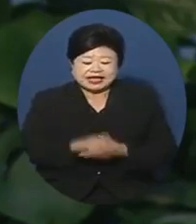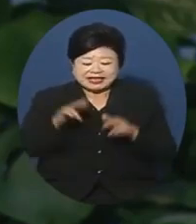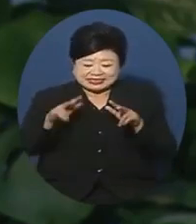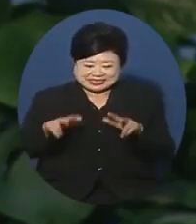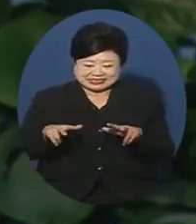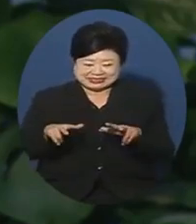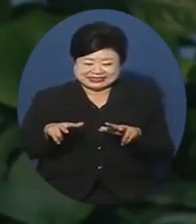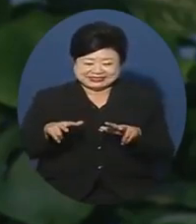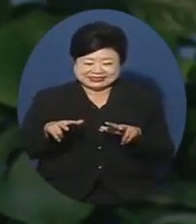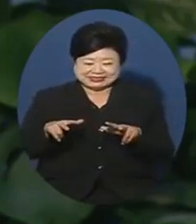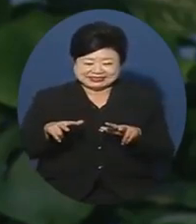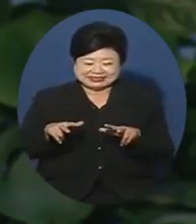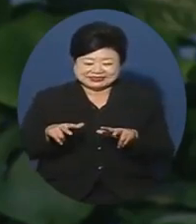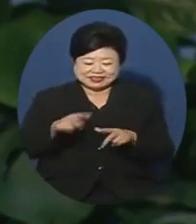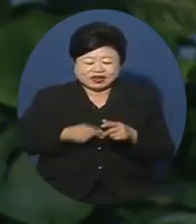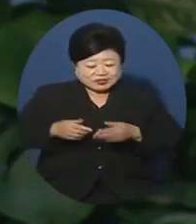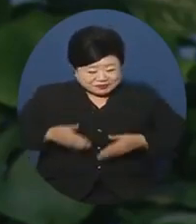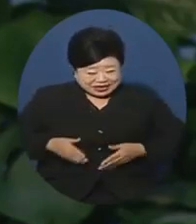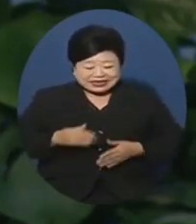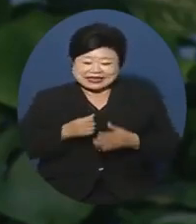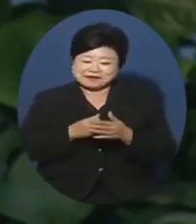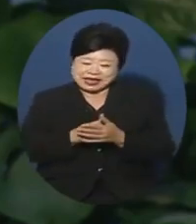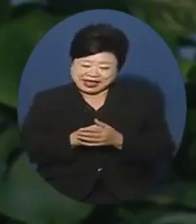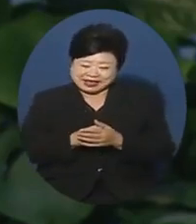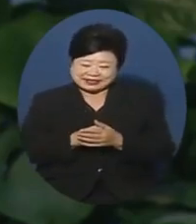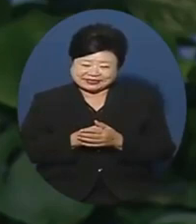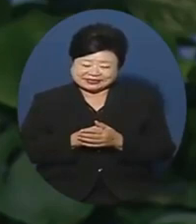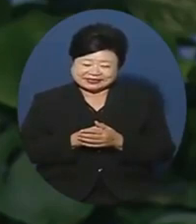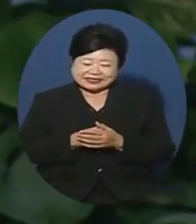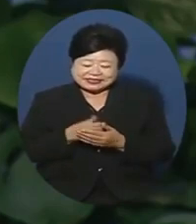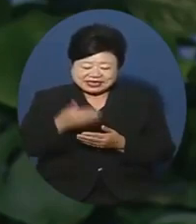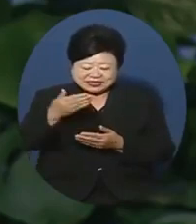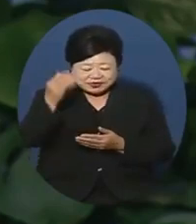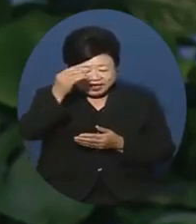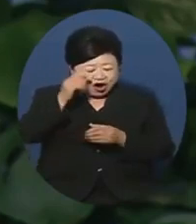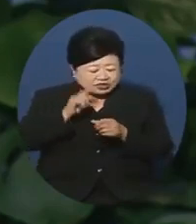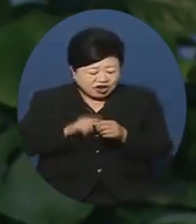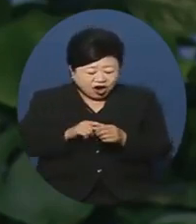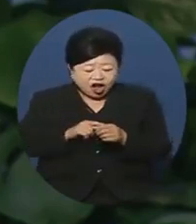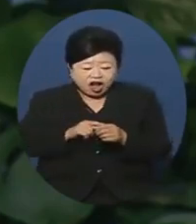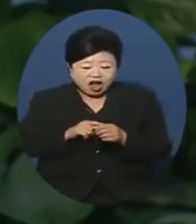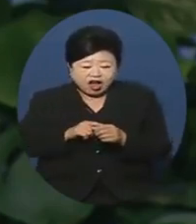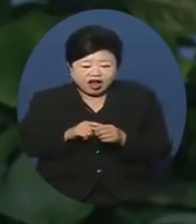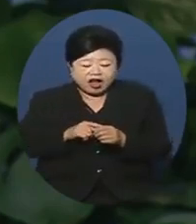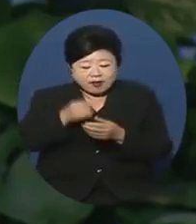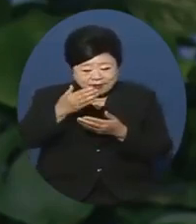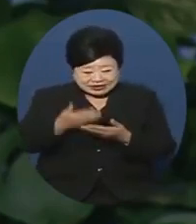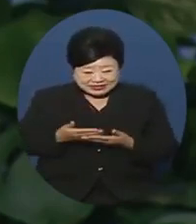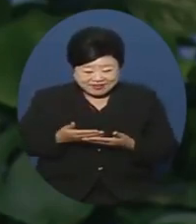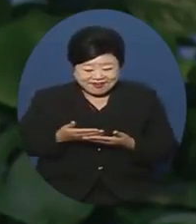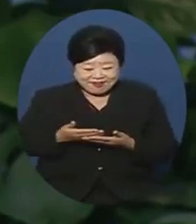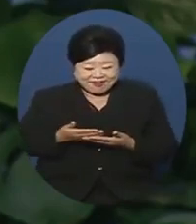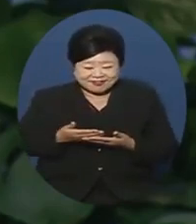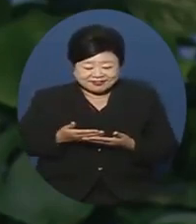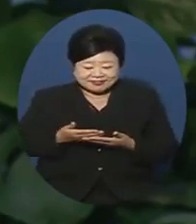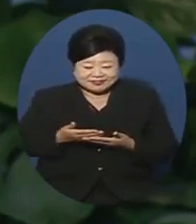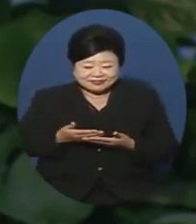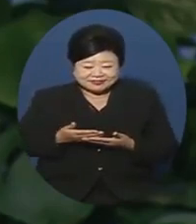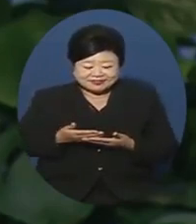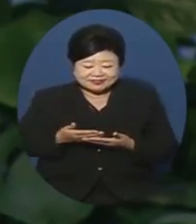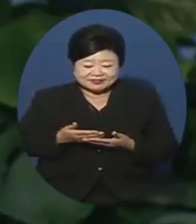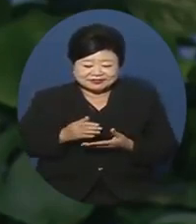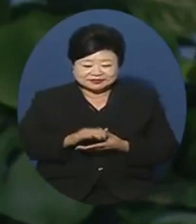이제는 중생해서 4차원의 영생을 얻은